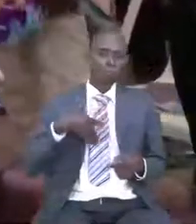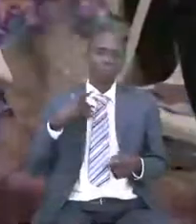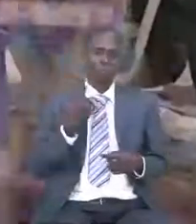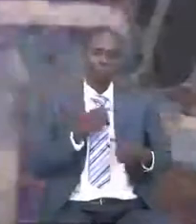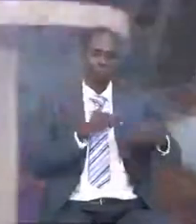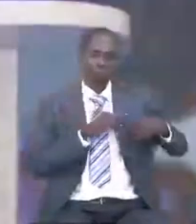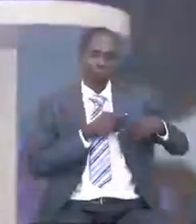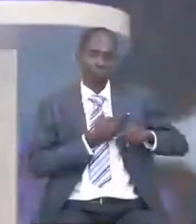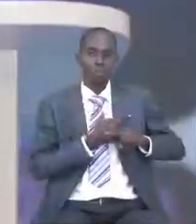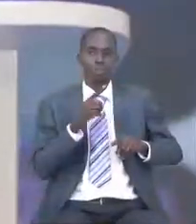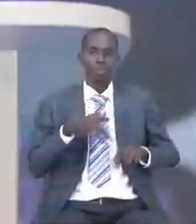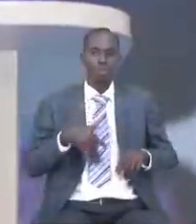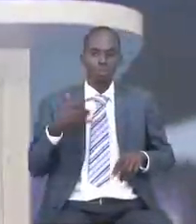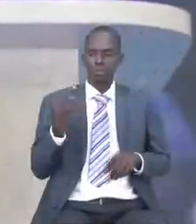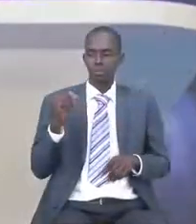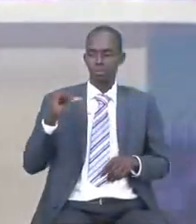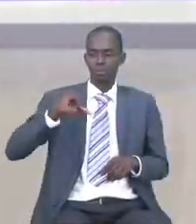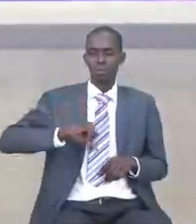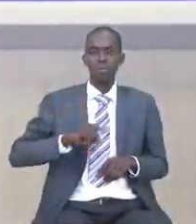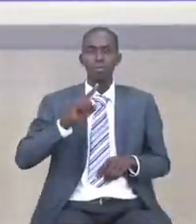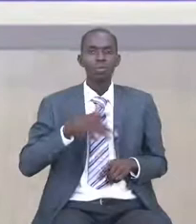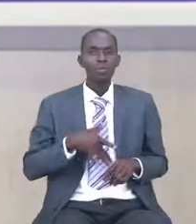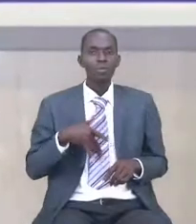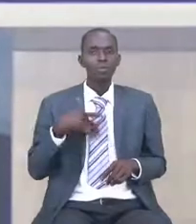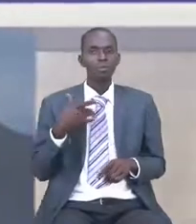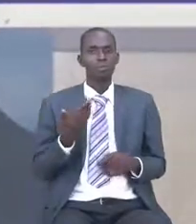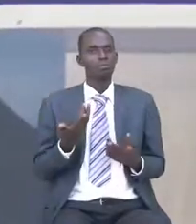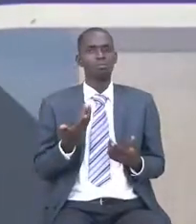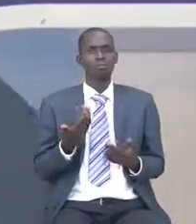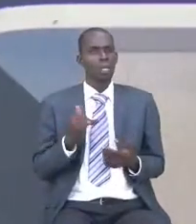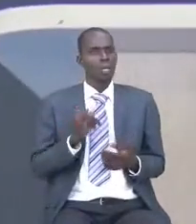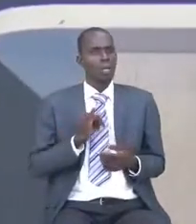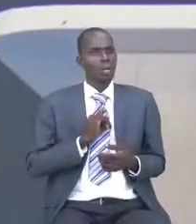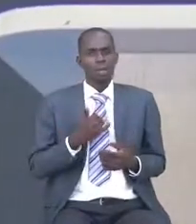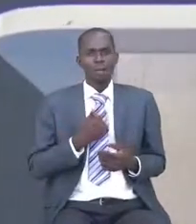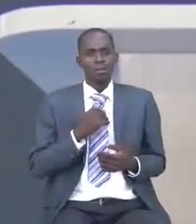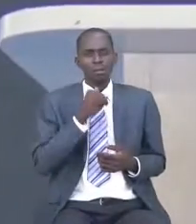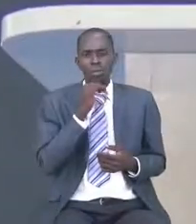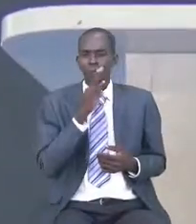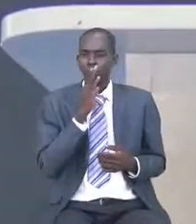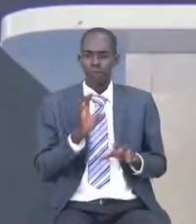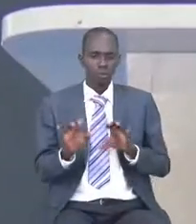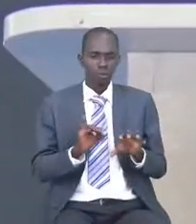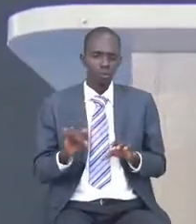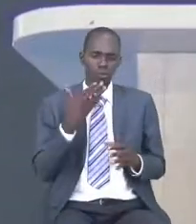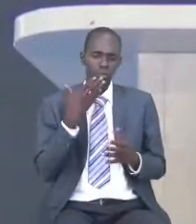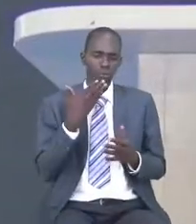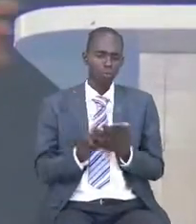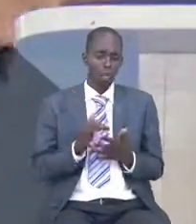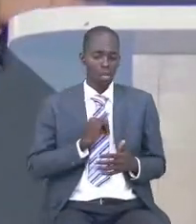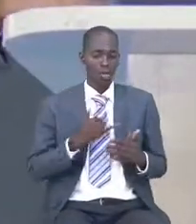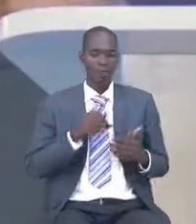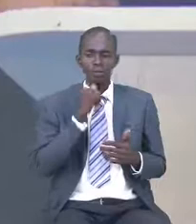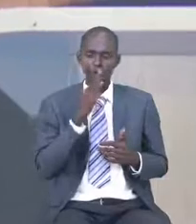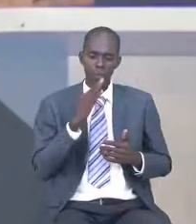péché dont tu sens la culpabilité, tu sens la condamnation, tu te dis, ah, je ne menais pas une